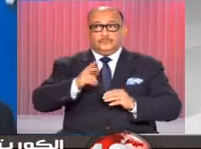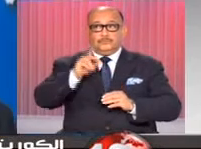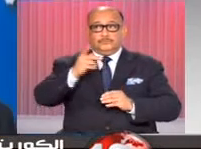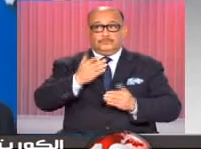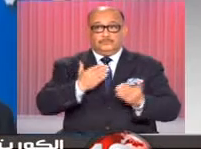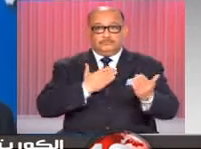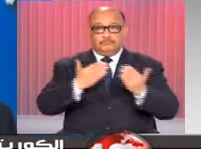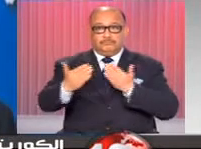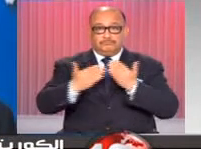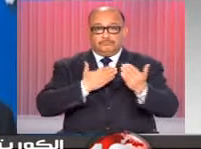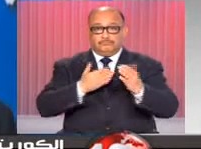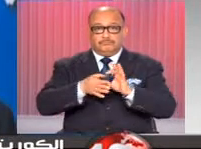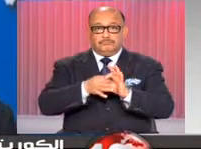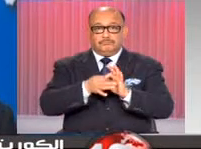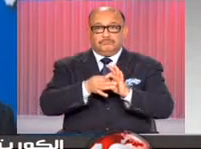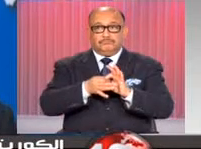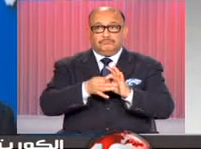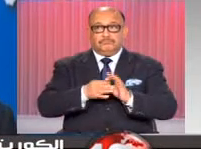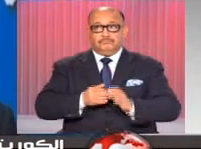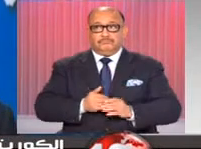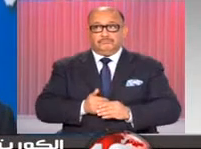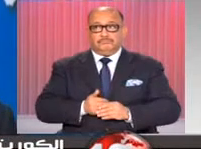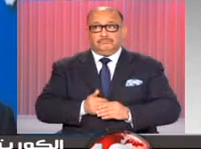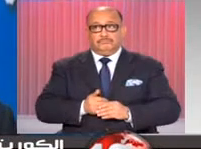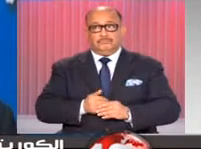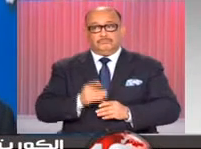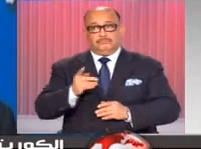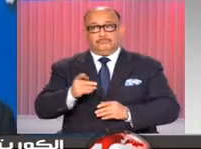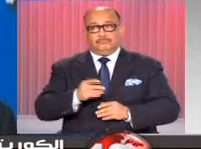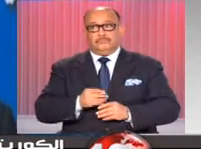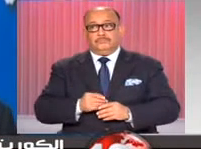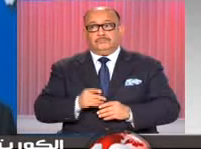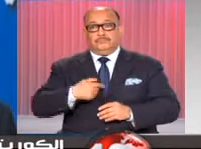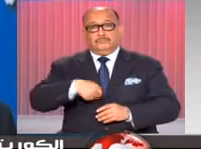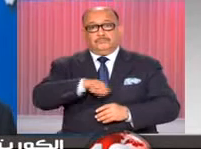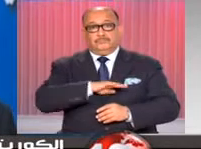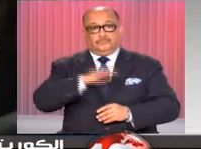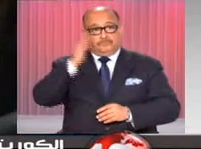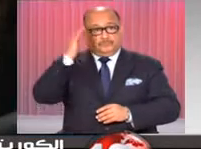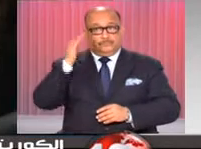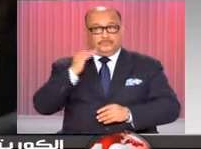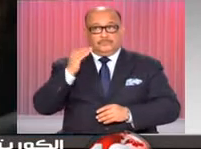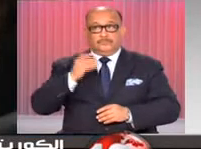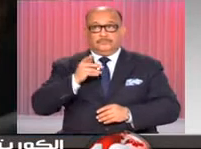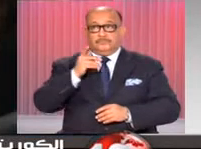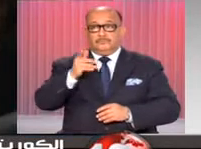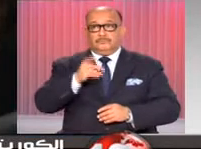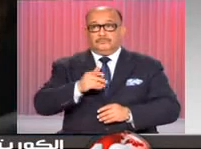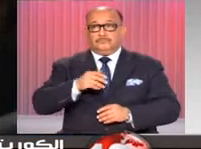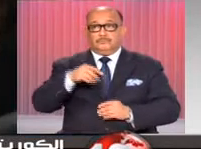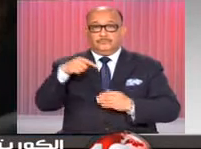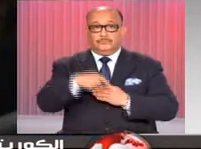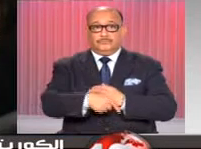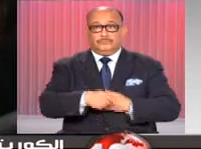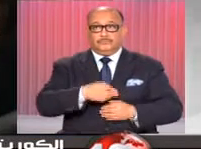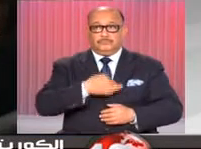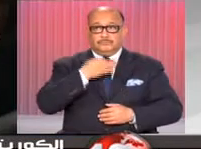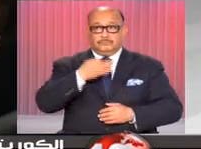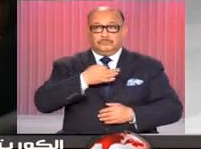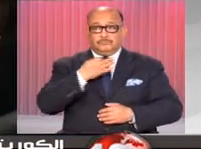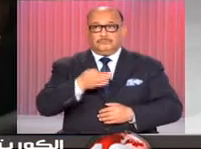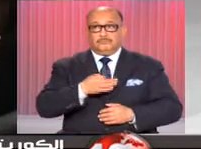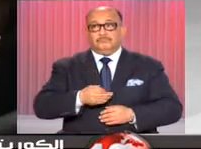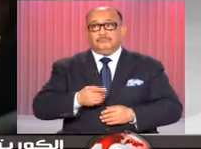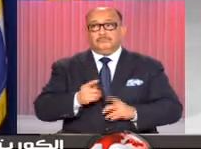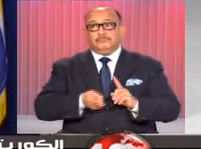البلدين، من بينها جمع شتات العائلات التي فرقتها الحرب الكورية. وتأتي هذه المبادرة وسط توتر دبلوماسي متزايد